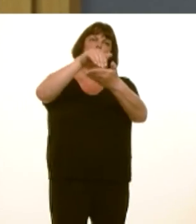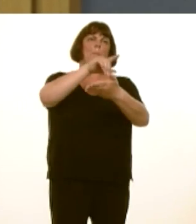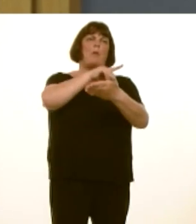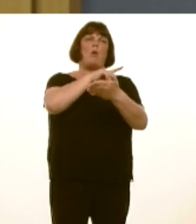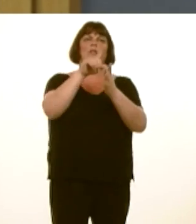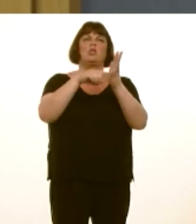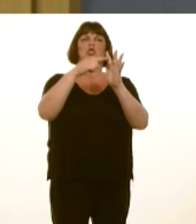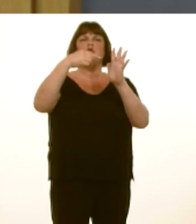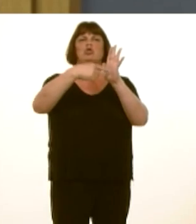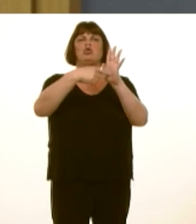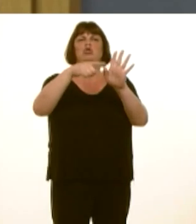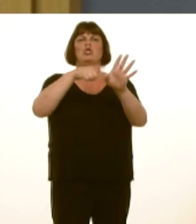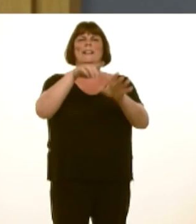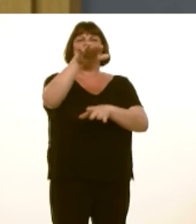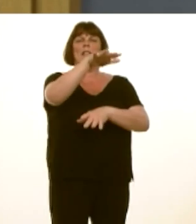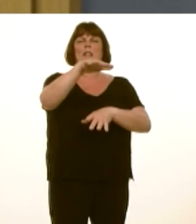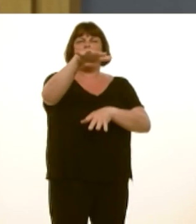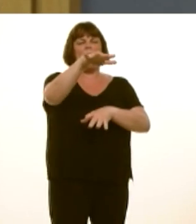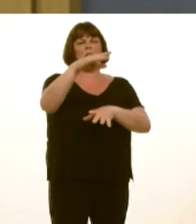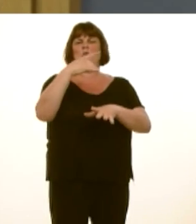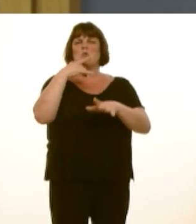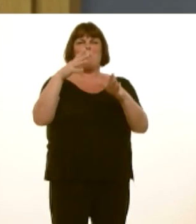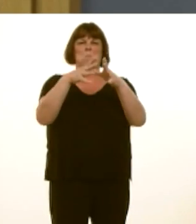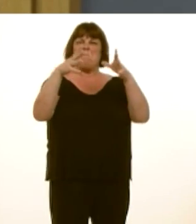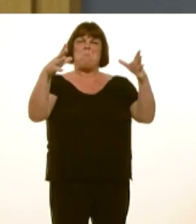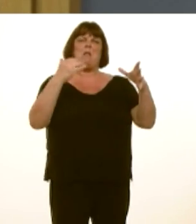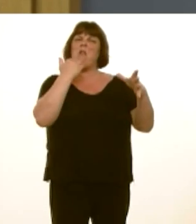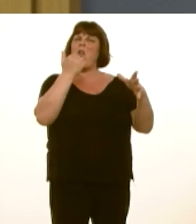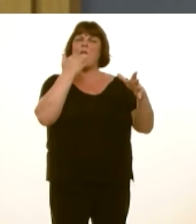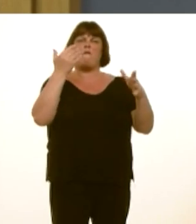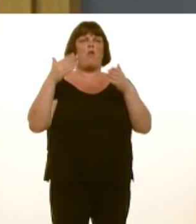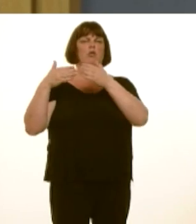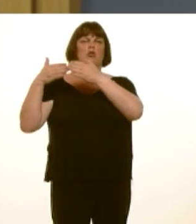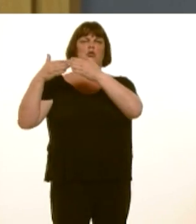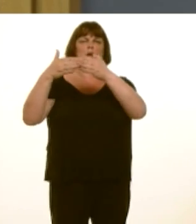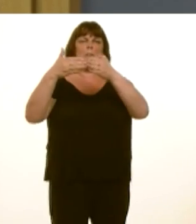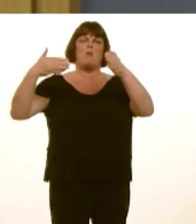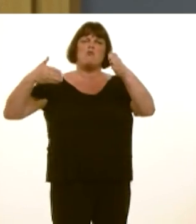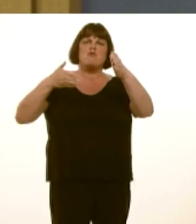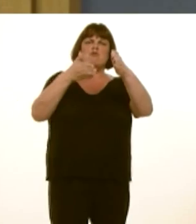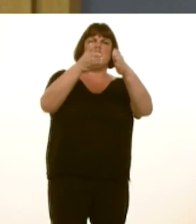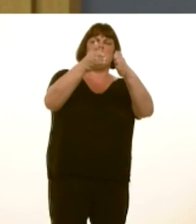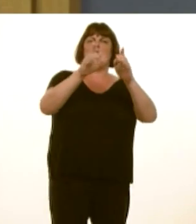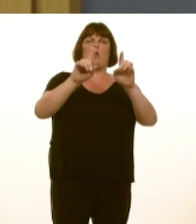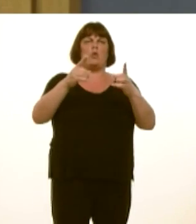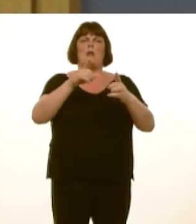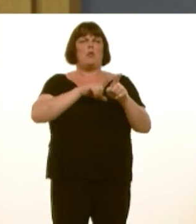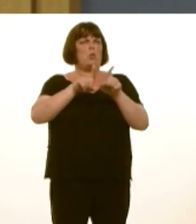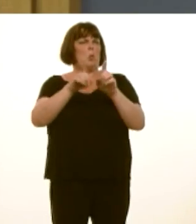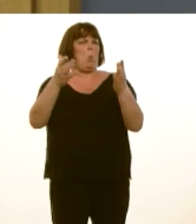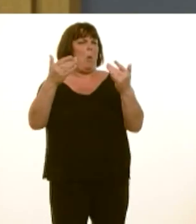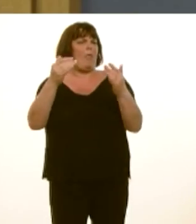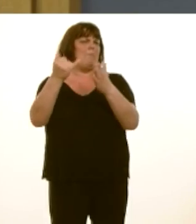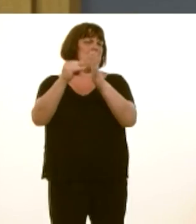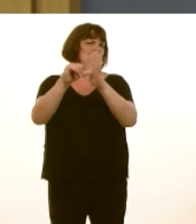yn anaddas ar gyfer llong o'r maint yna yn yr tywydd fel ag yr oeddi. Ond dwi'n siŵr bydda yr Prif Weinidog yn cytuno efo i